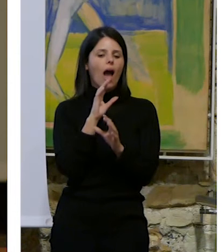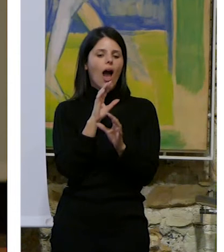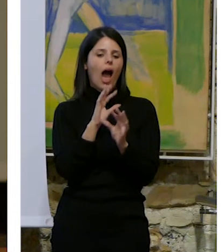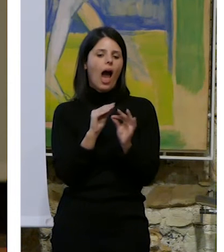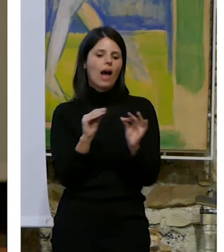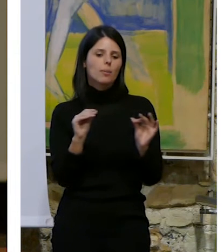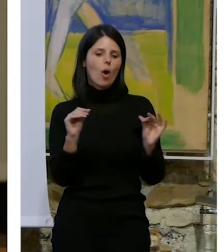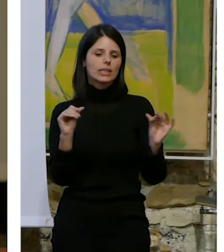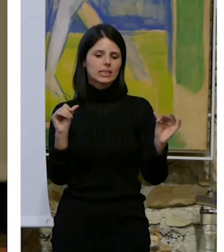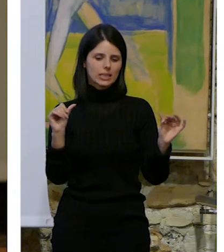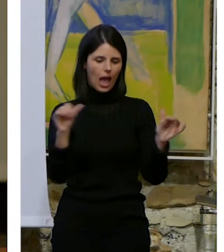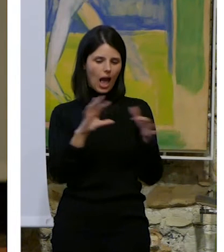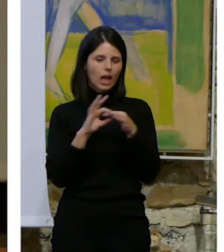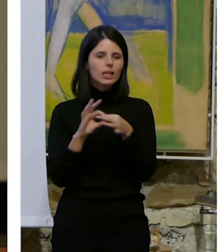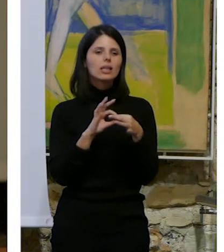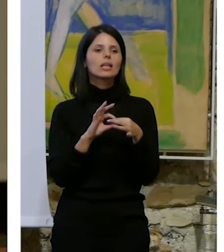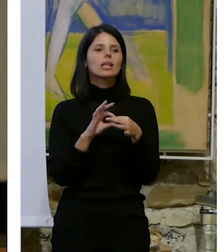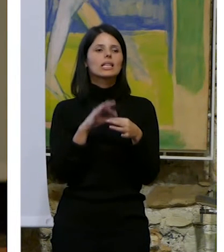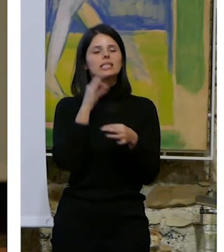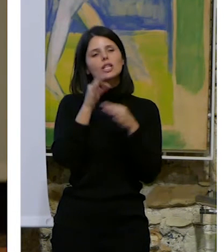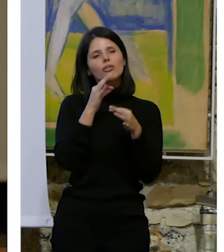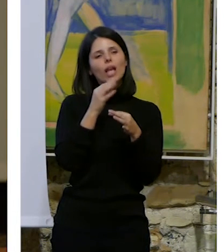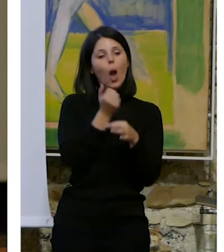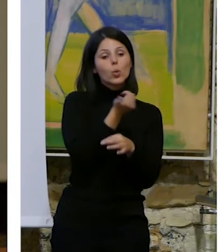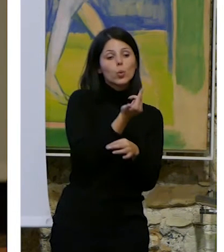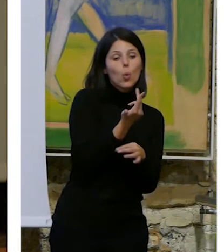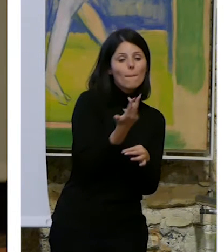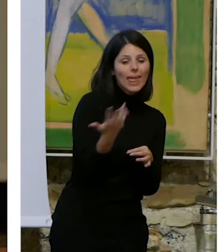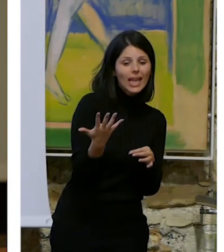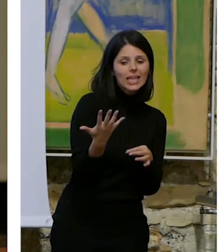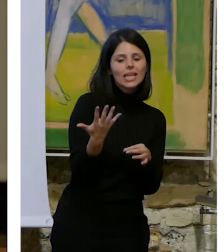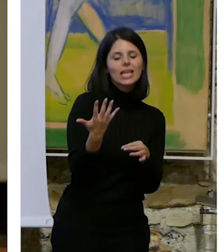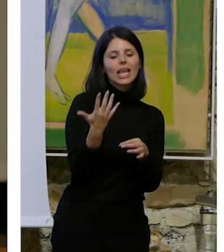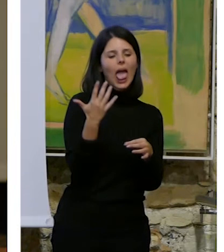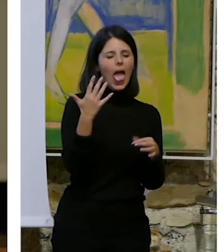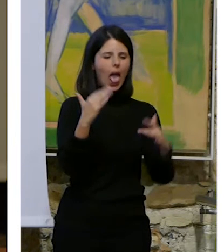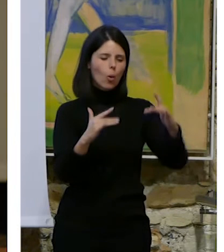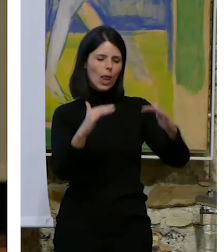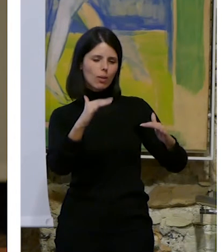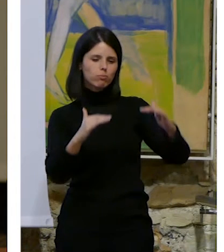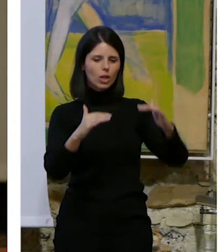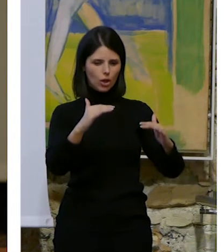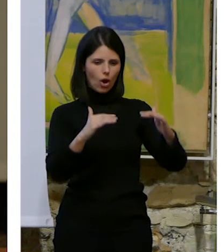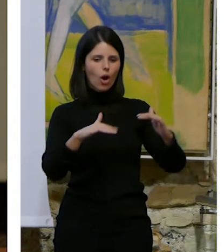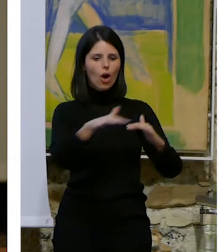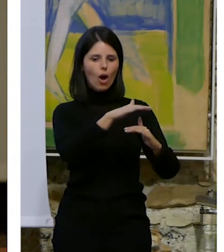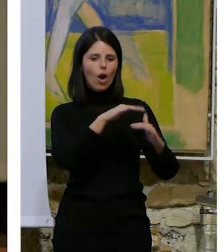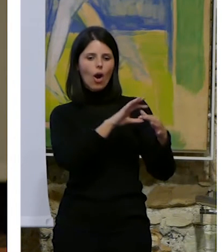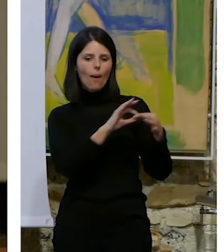Cioè l'armonia è l'equilibrio che esiste fra i numeri ed è l'equilibrio fra i numeri che viene comprovato nella realtà